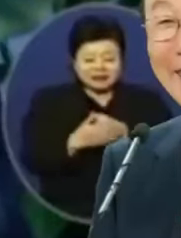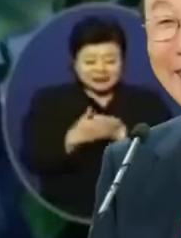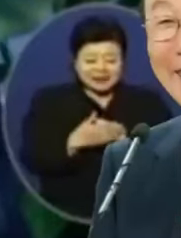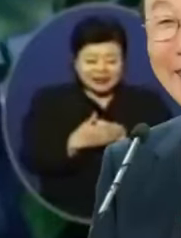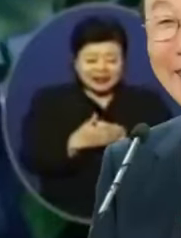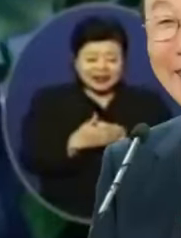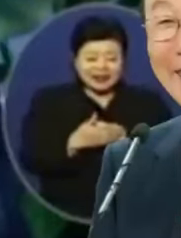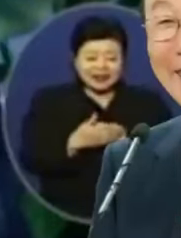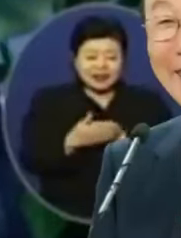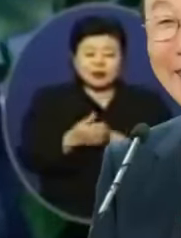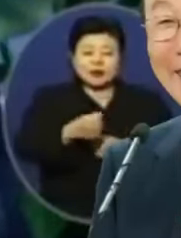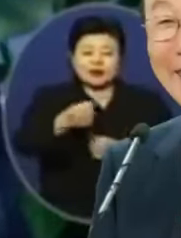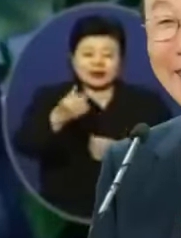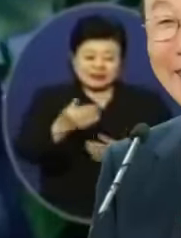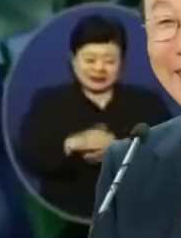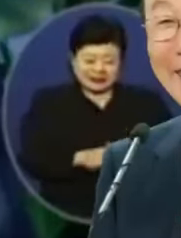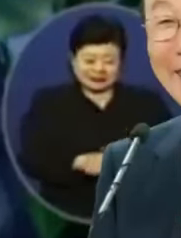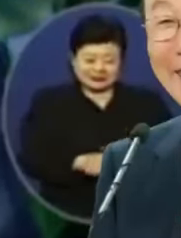것이 되고 마는 것입니다.